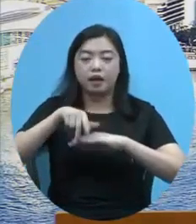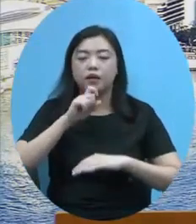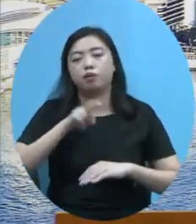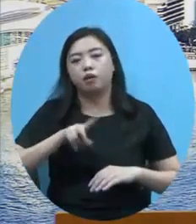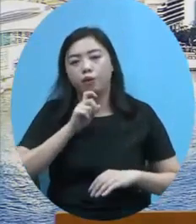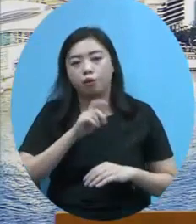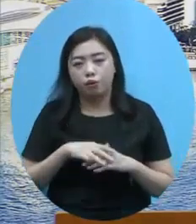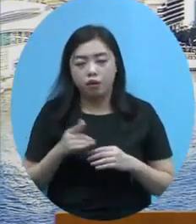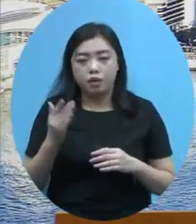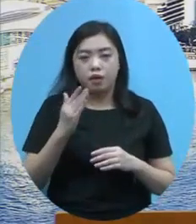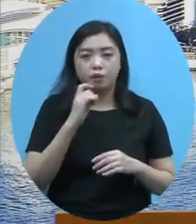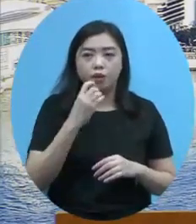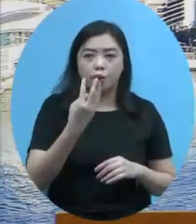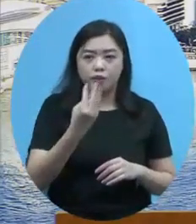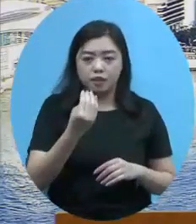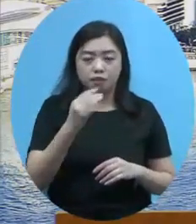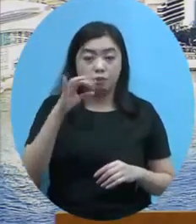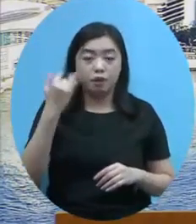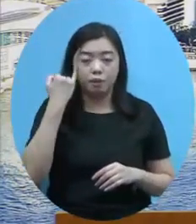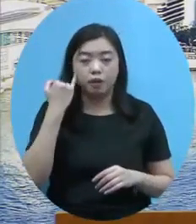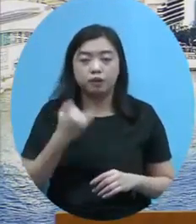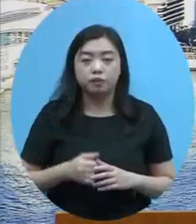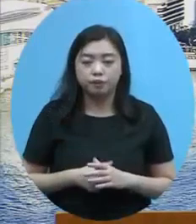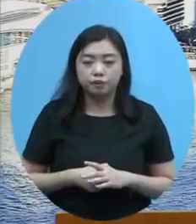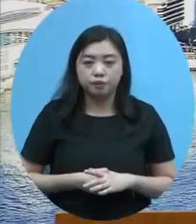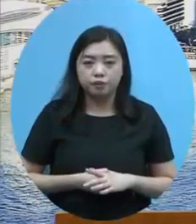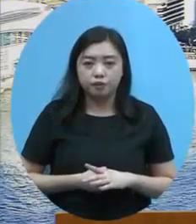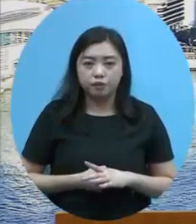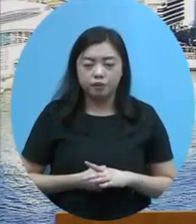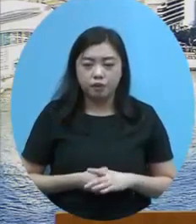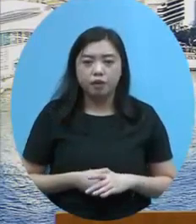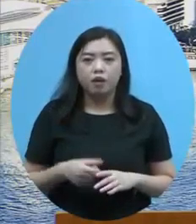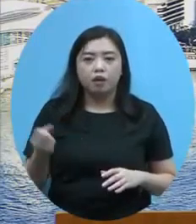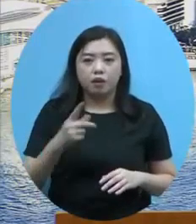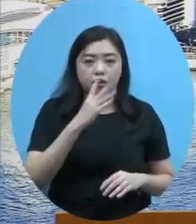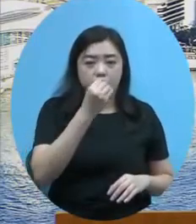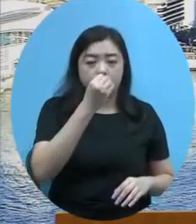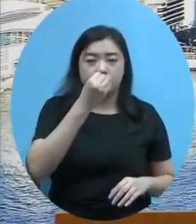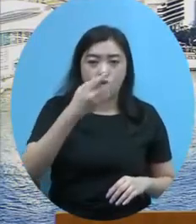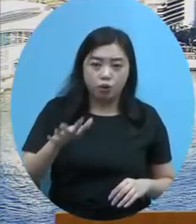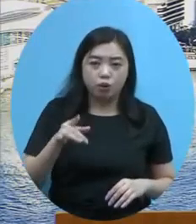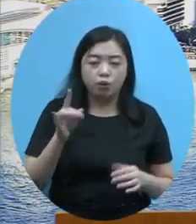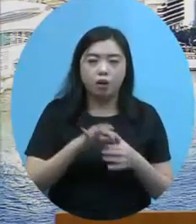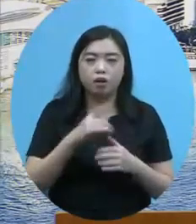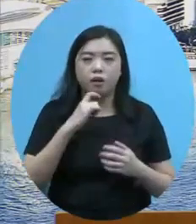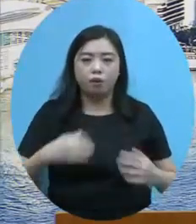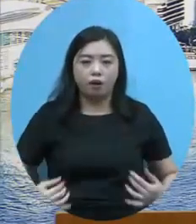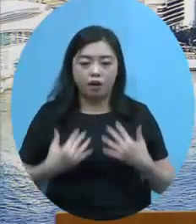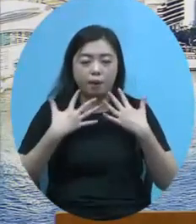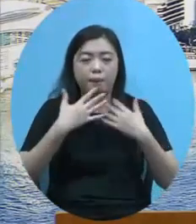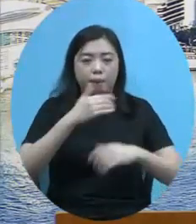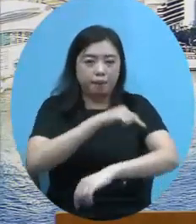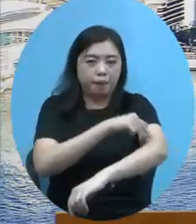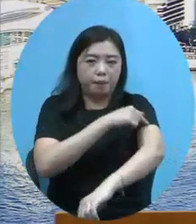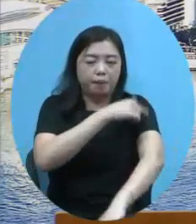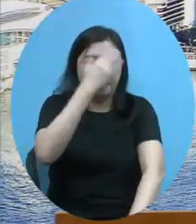咗啦，咁大概都有40宗嘅源頭不明個案。咁同埋有。40多宗咧，係同佢哋有流行病關聯嘅個案啦。咁分